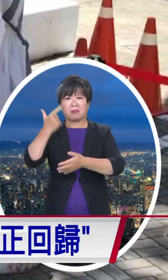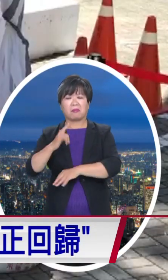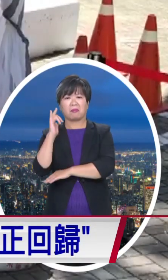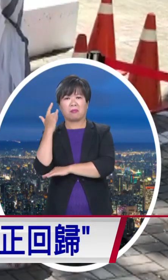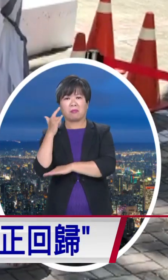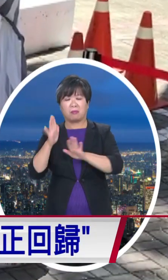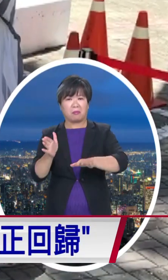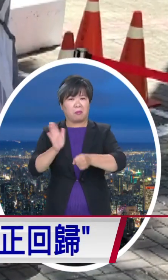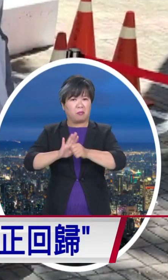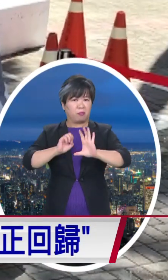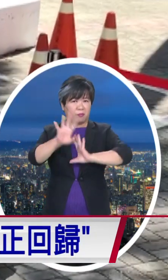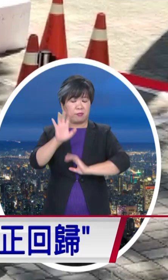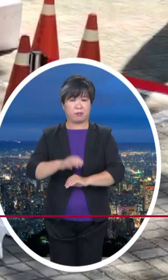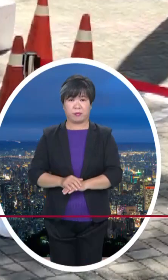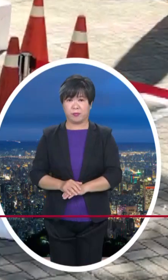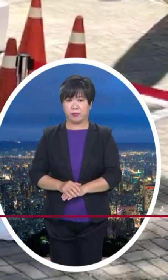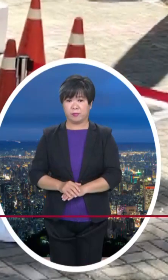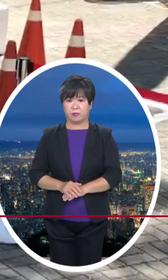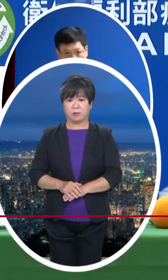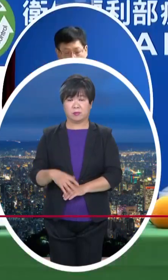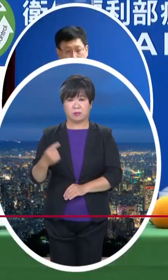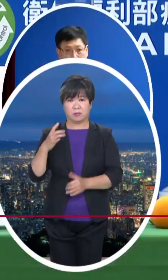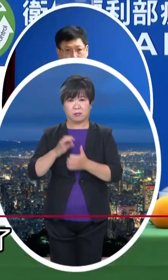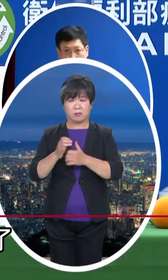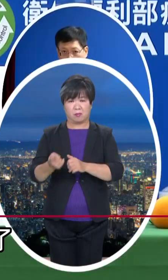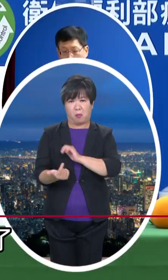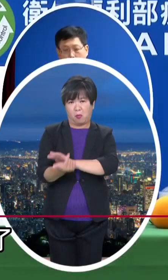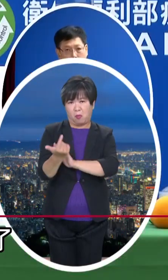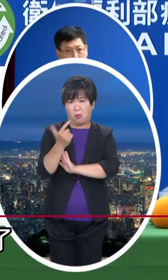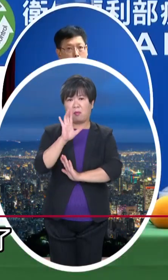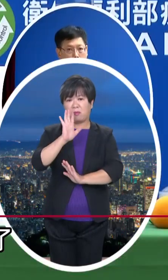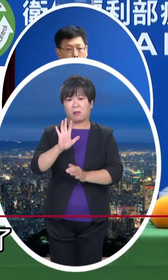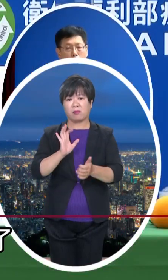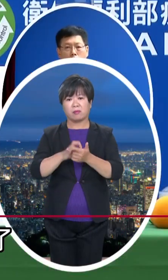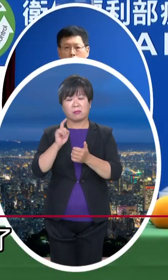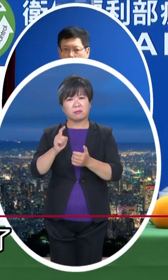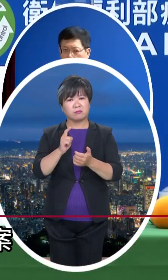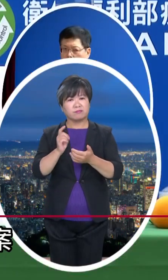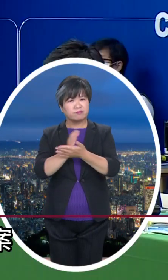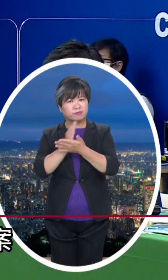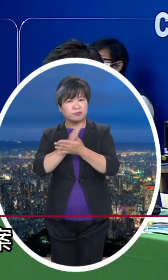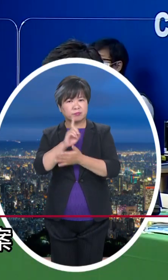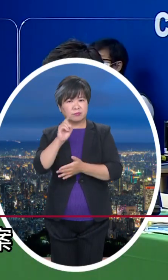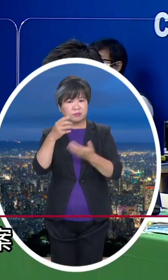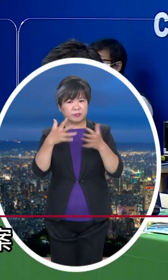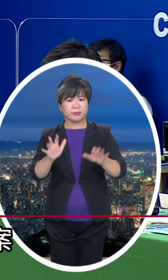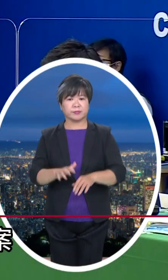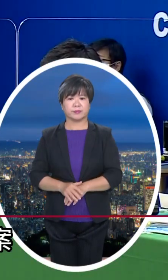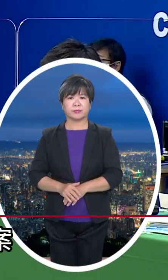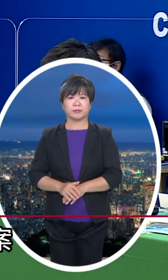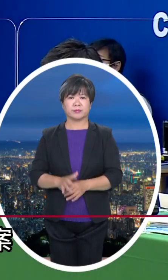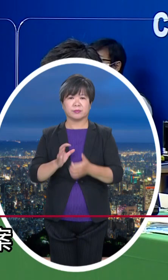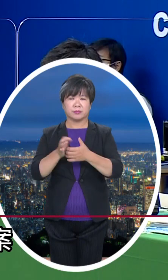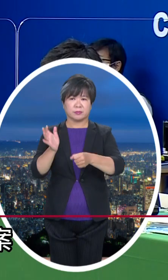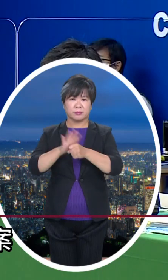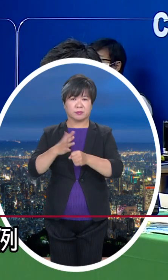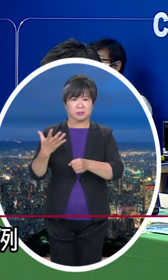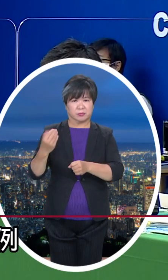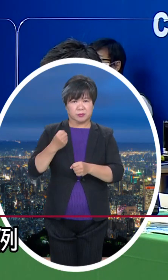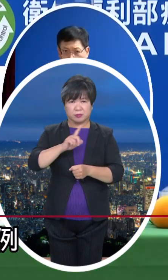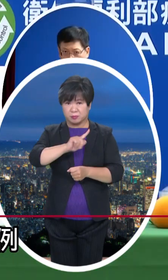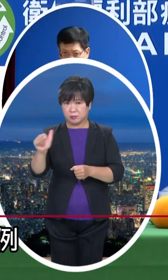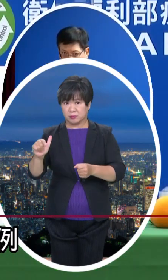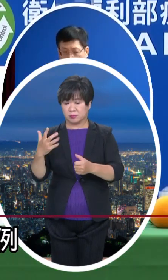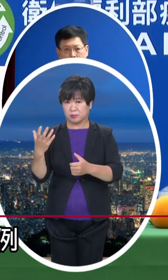才公布。 昨天因为这效率的提升，所以昨天我们大概也清了大概10000多件的哈的一些旧案，这里面